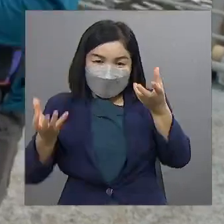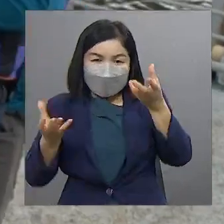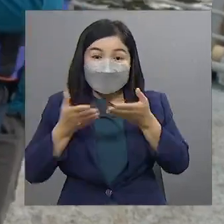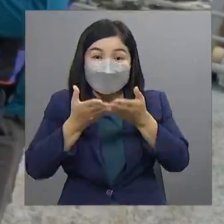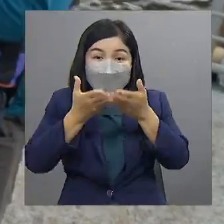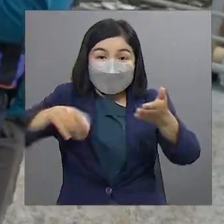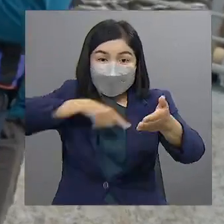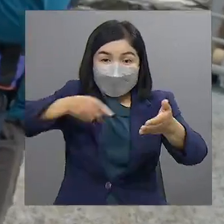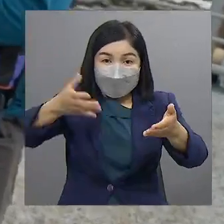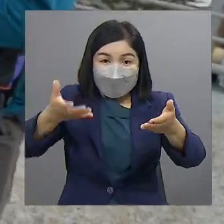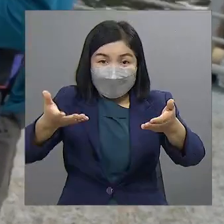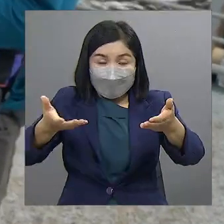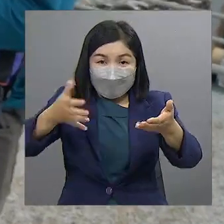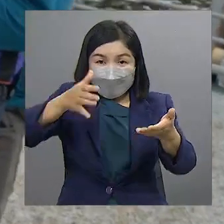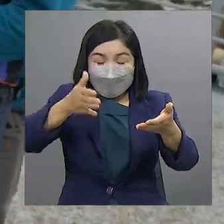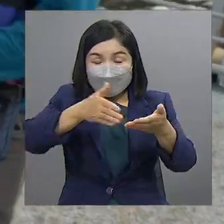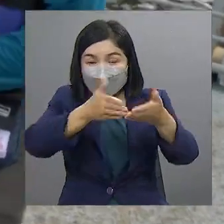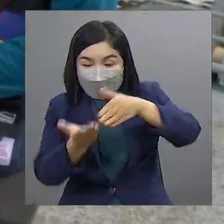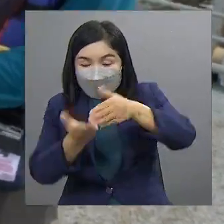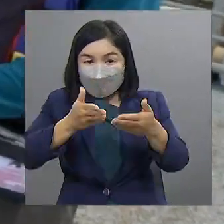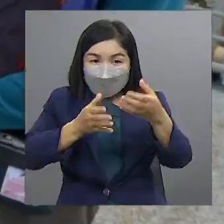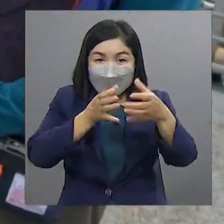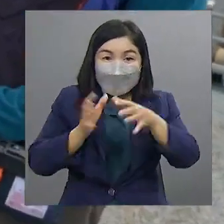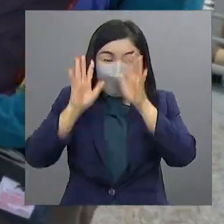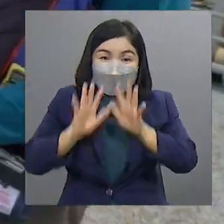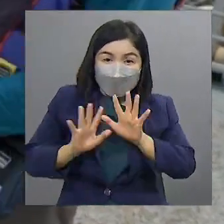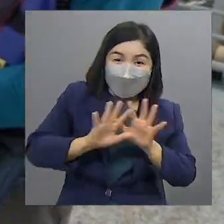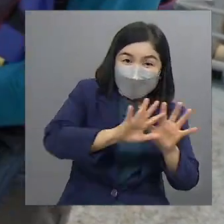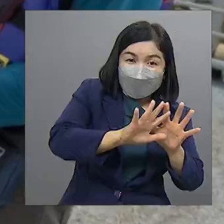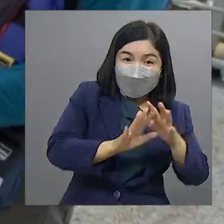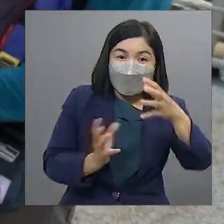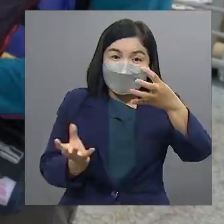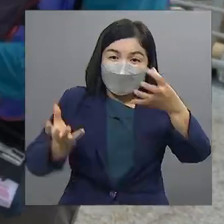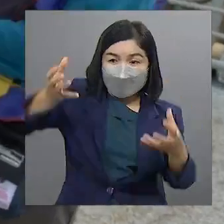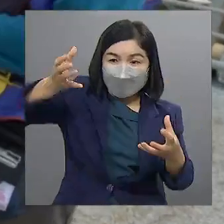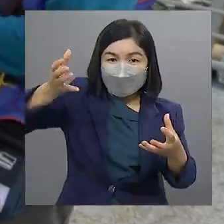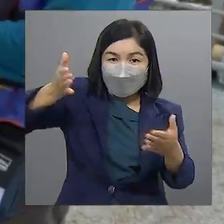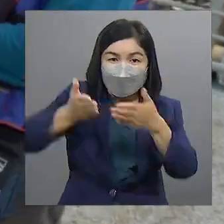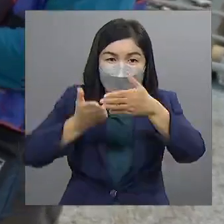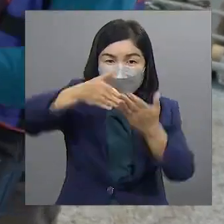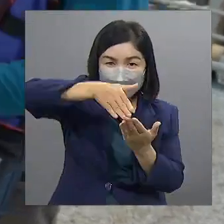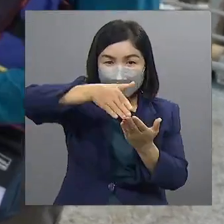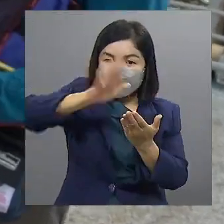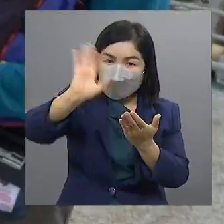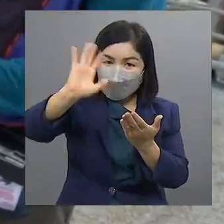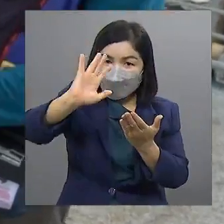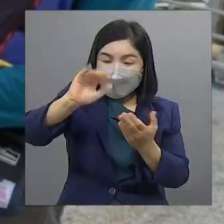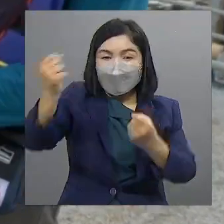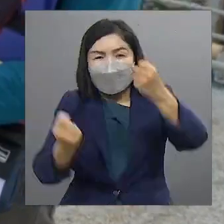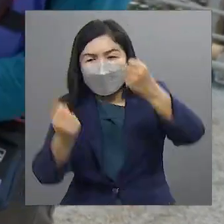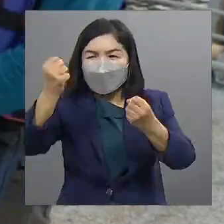งนี้ไม่ เอียงไปทางใดทางหนึ่ง ใช่มันได้คนขับเขาจะขับยากแล้วก็บังคับเรือย